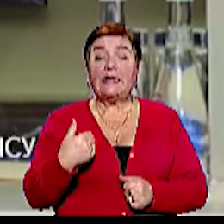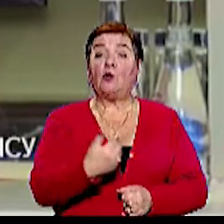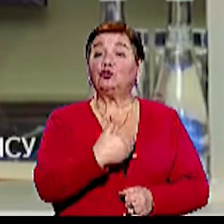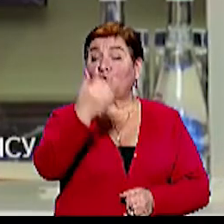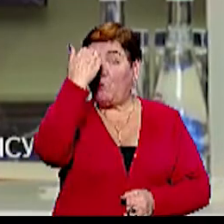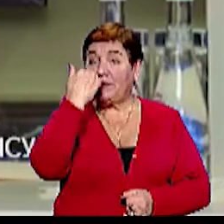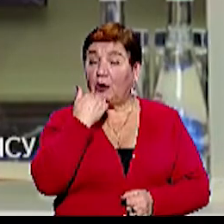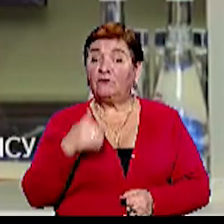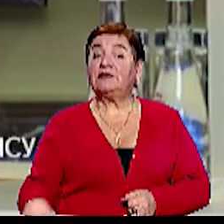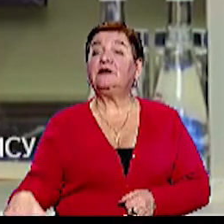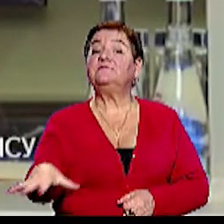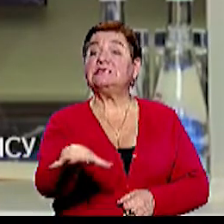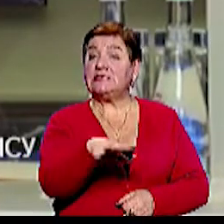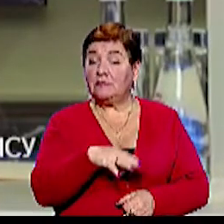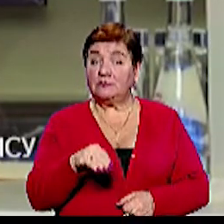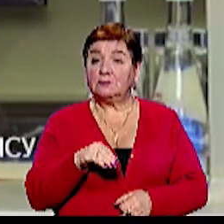подякувати всім,